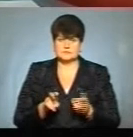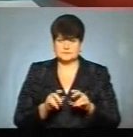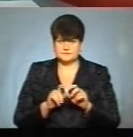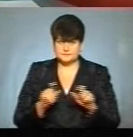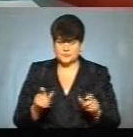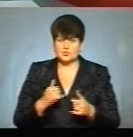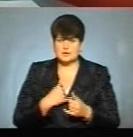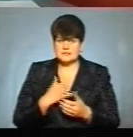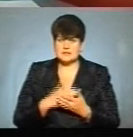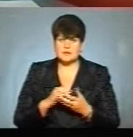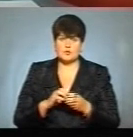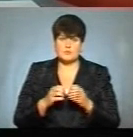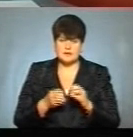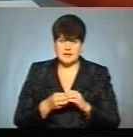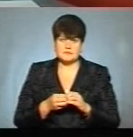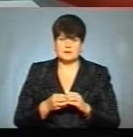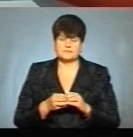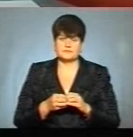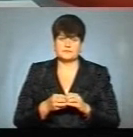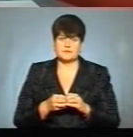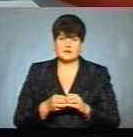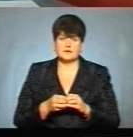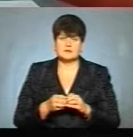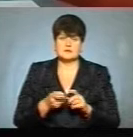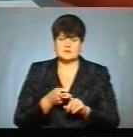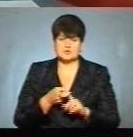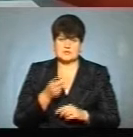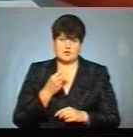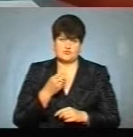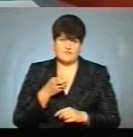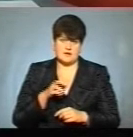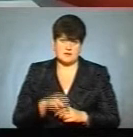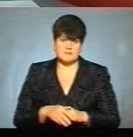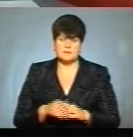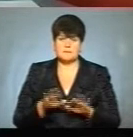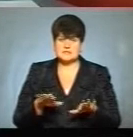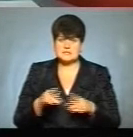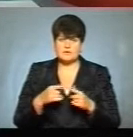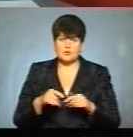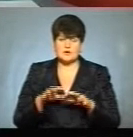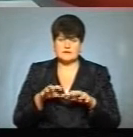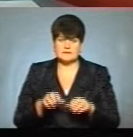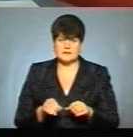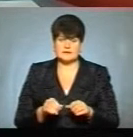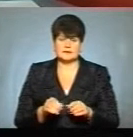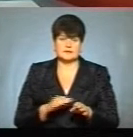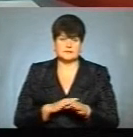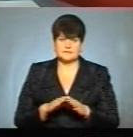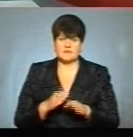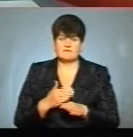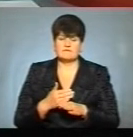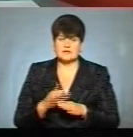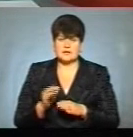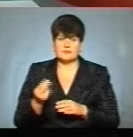нас є проблема дошкільних закладів відносно харчування, бо місцеві органи влади недостатньо виділяють кошти